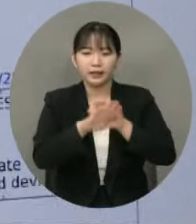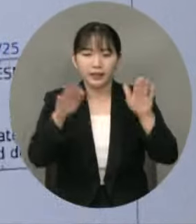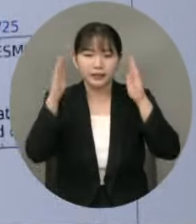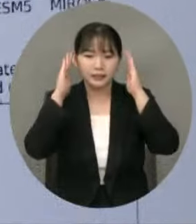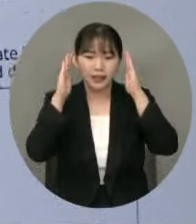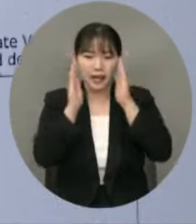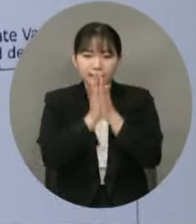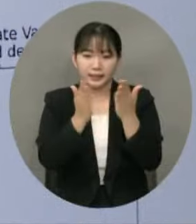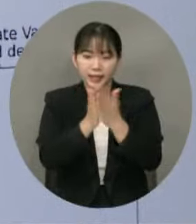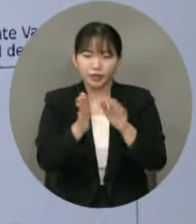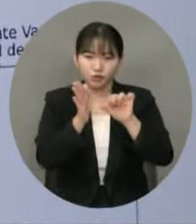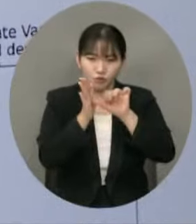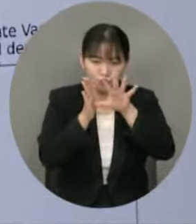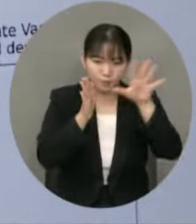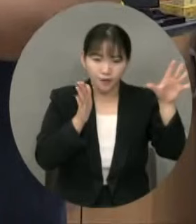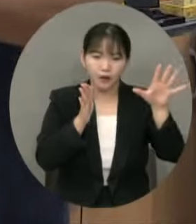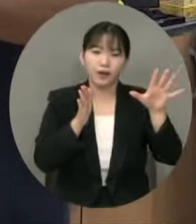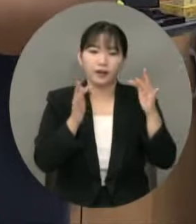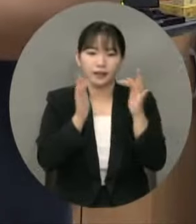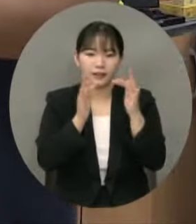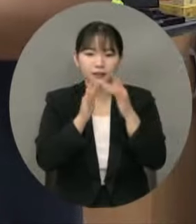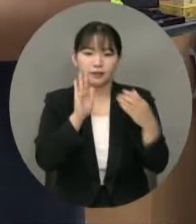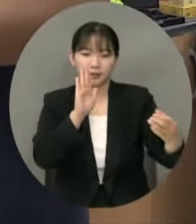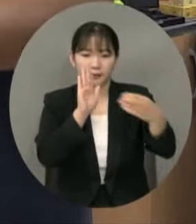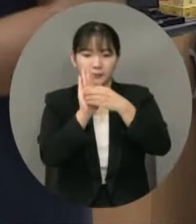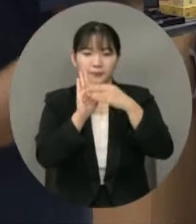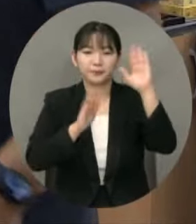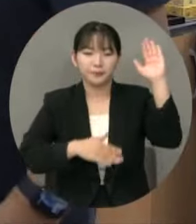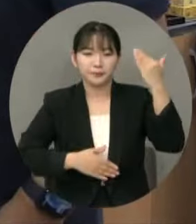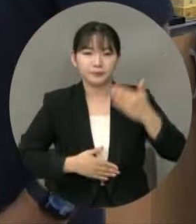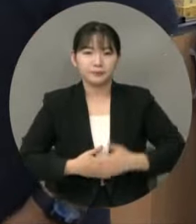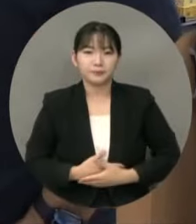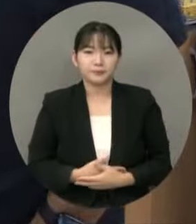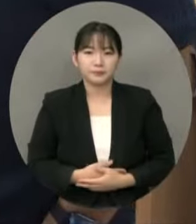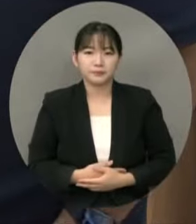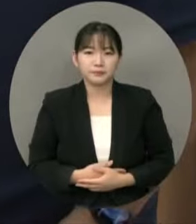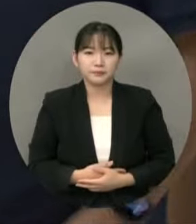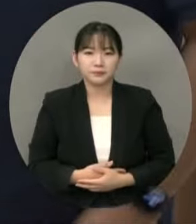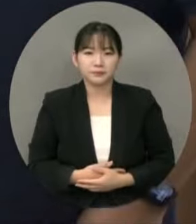학술지 기후변화 온라인판에 게재됐습니다. MBC 뉴스 이재원입니다.